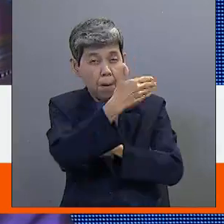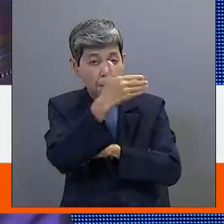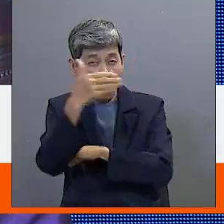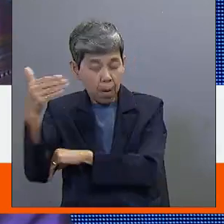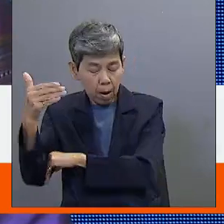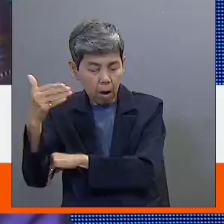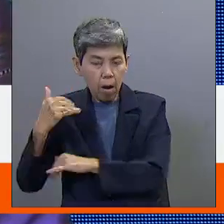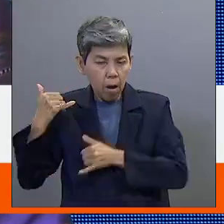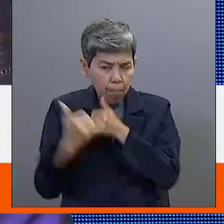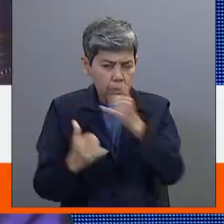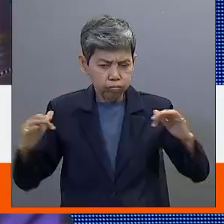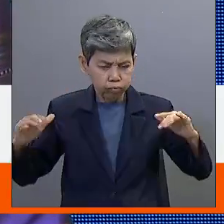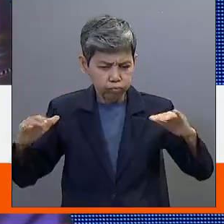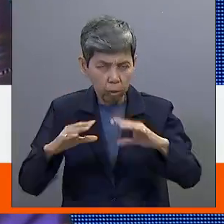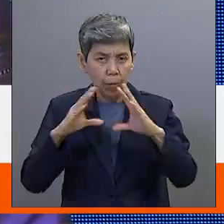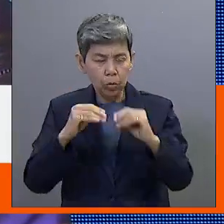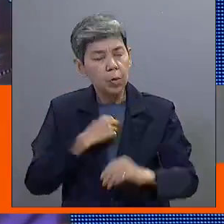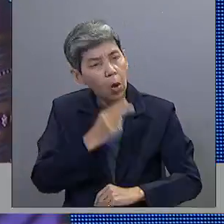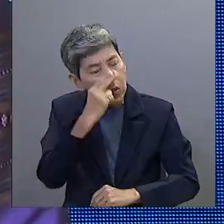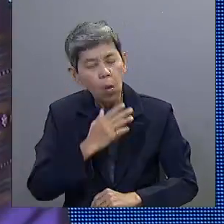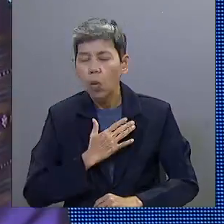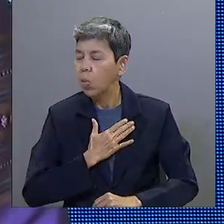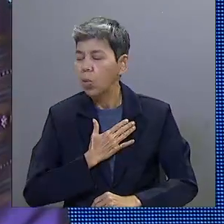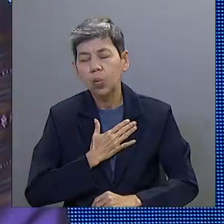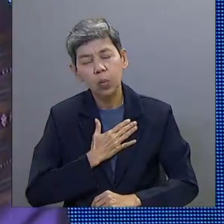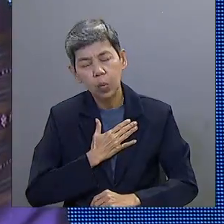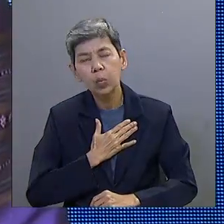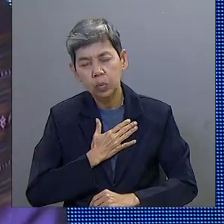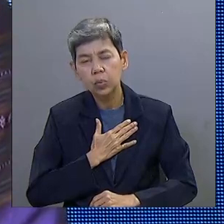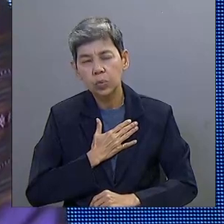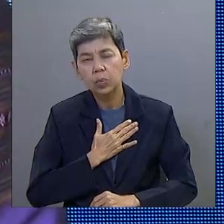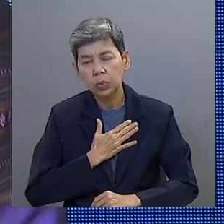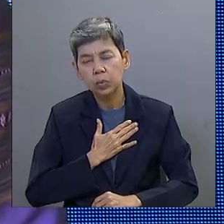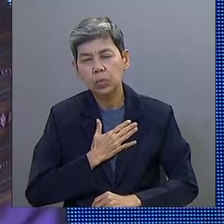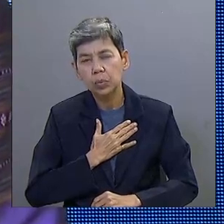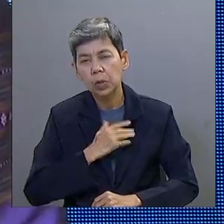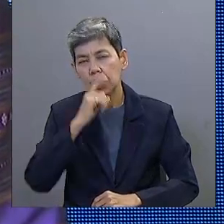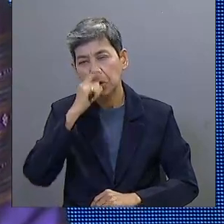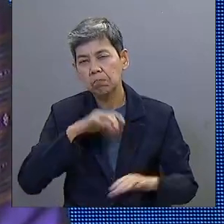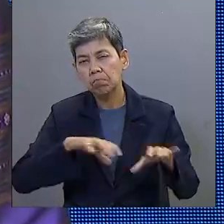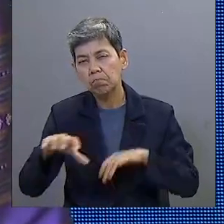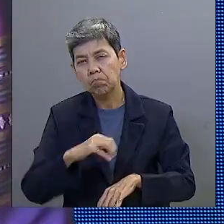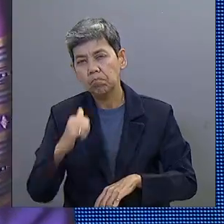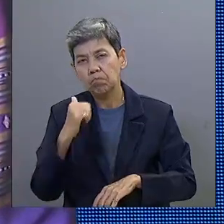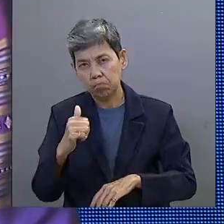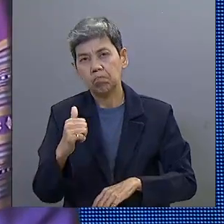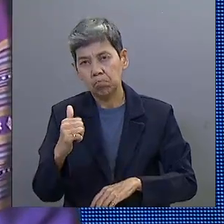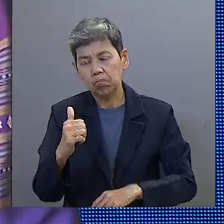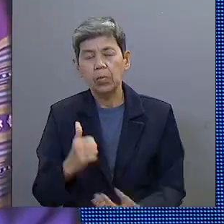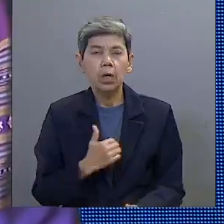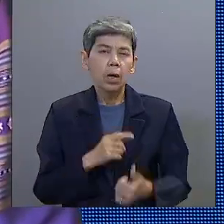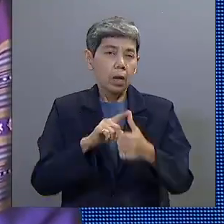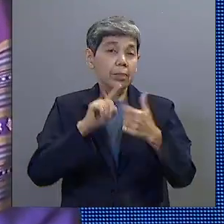ศที่มานะครับมีความประทับใจมากๆแล้วก็อีกประการหนึ่งก็